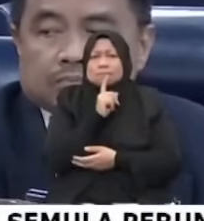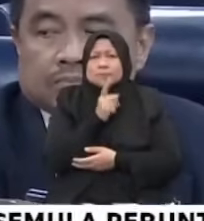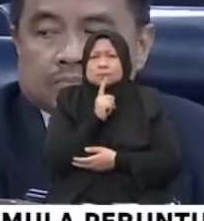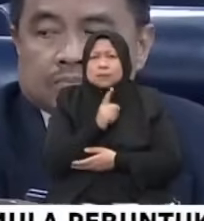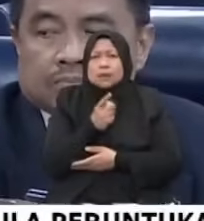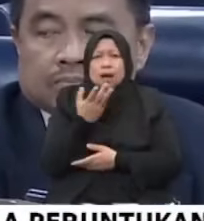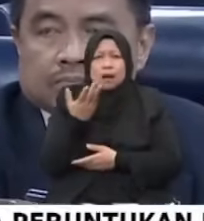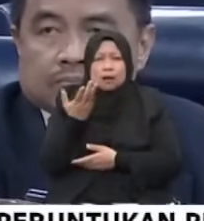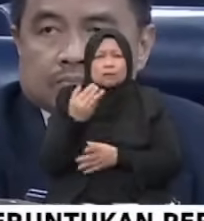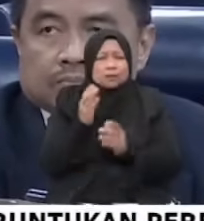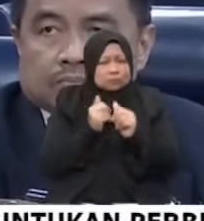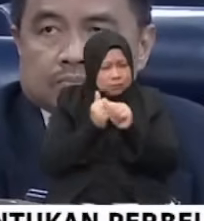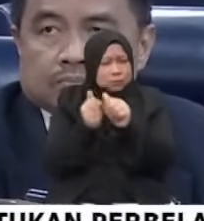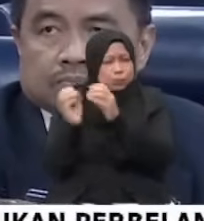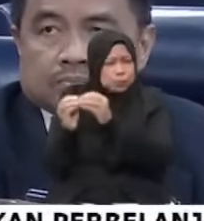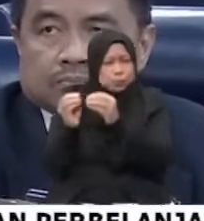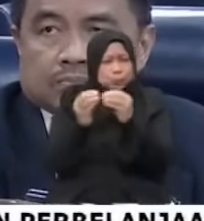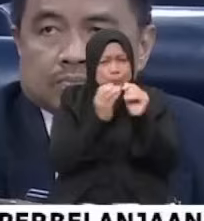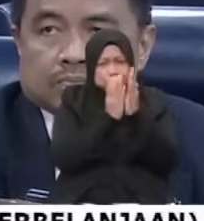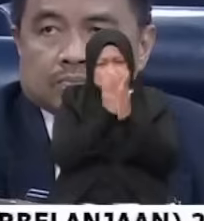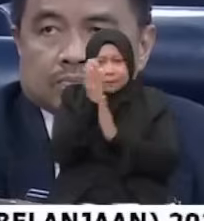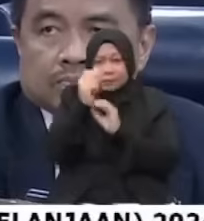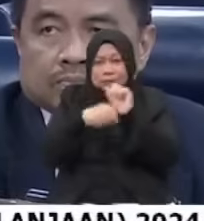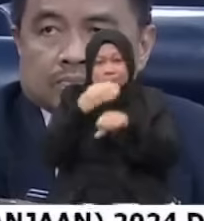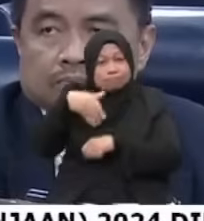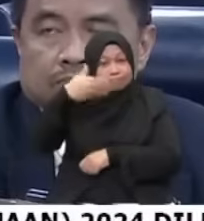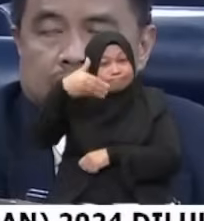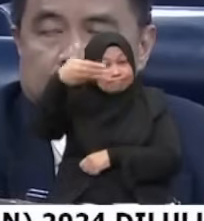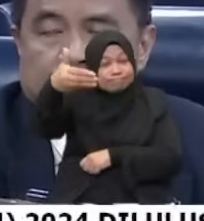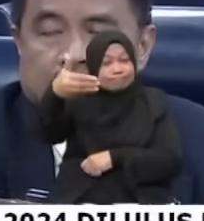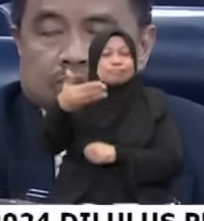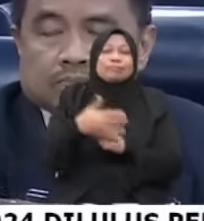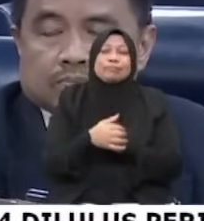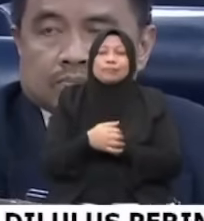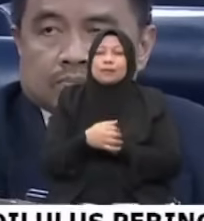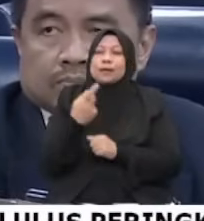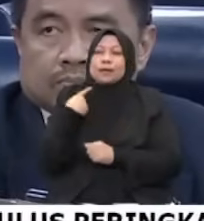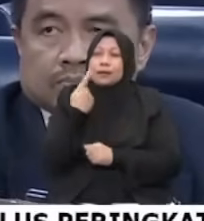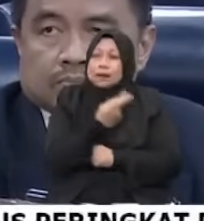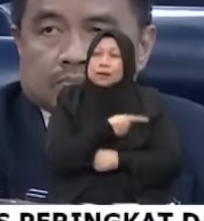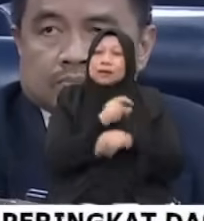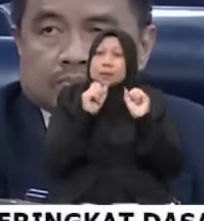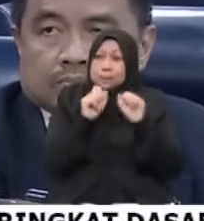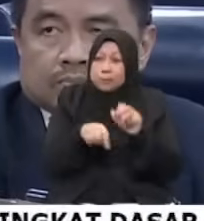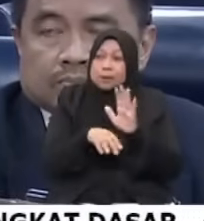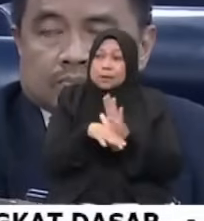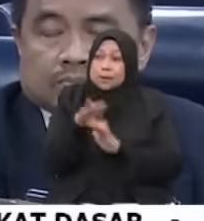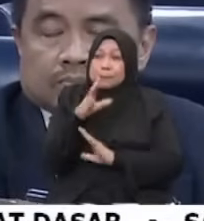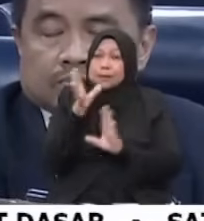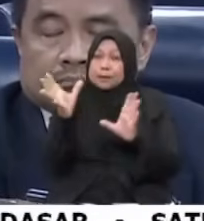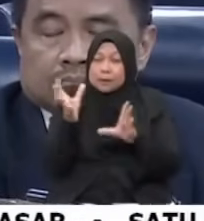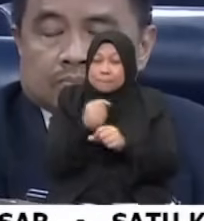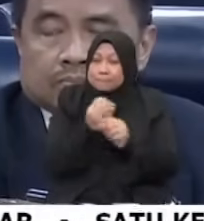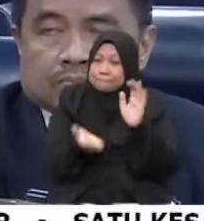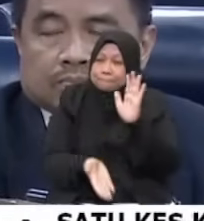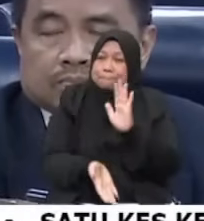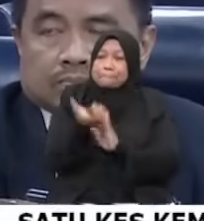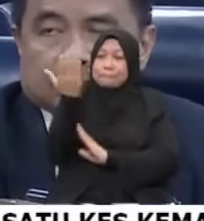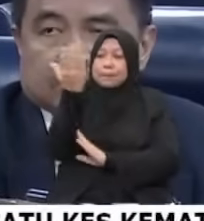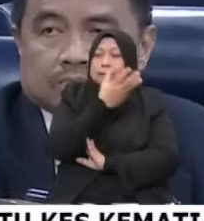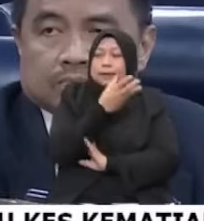momentum tu kita terus ada untuk pada tahun yang akan datang kita boleh lebih daripada jumlah tu